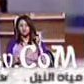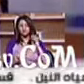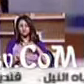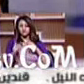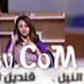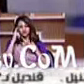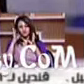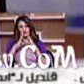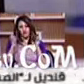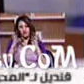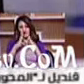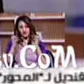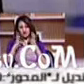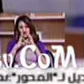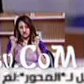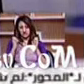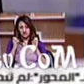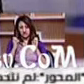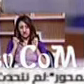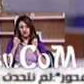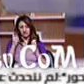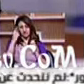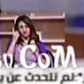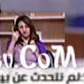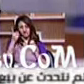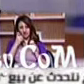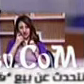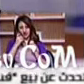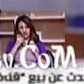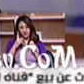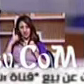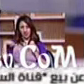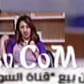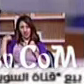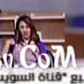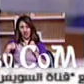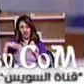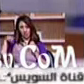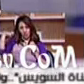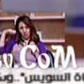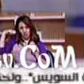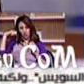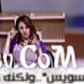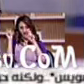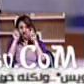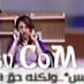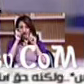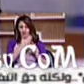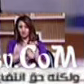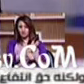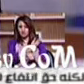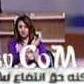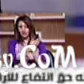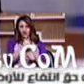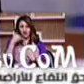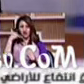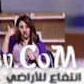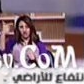تفاصيل اكثر عن هذا الموضوع ا نفهمها من خلال اللواء محمد عيد مدير امن الاسماعيليه سياده اللواء مساء الخير